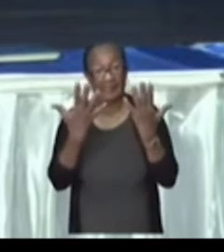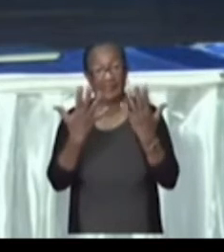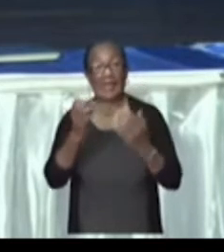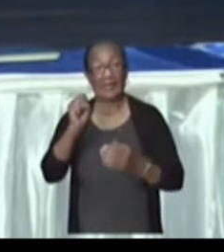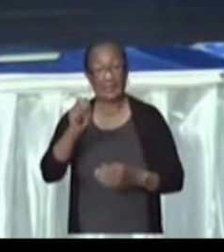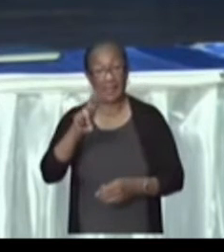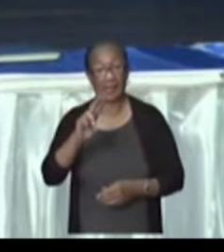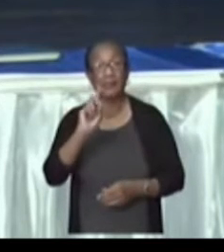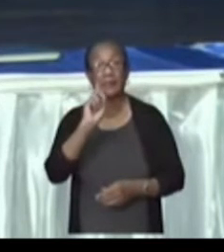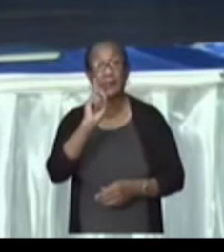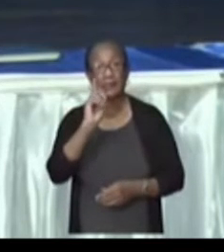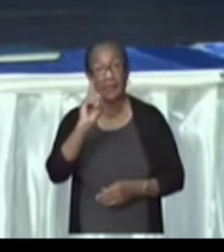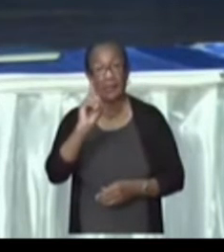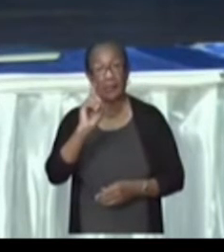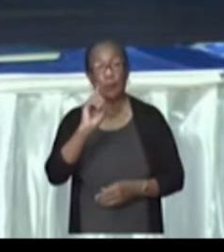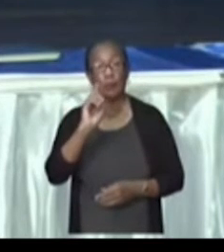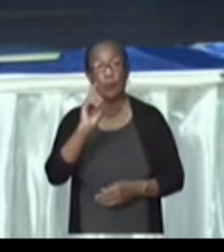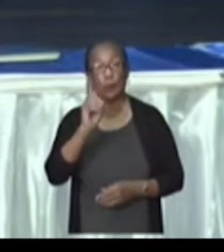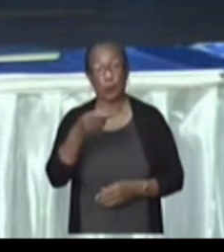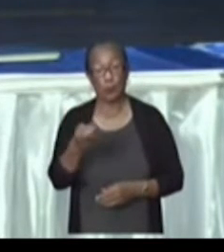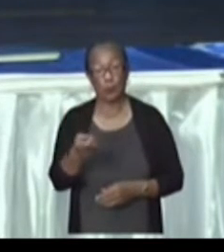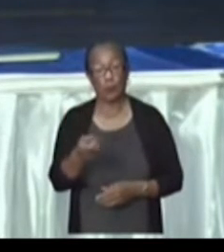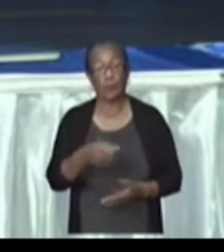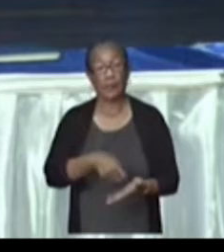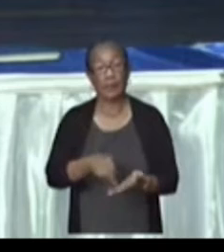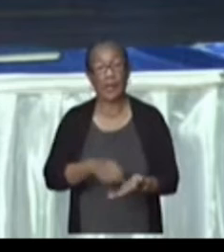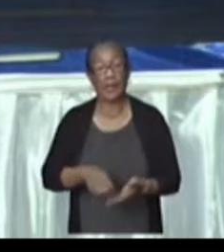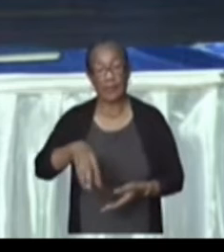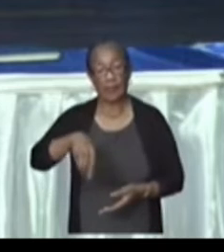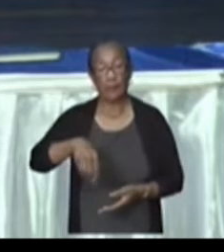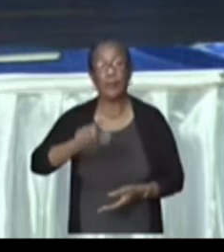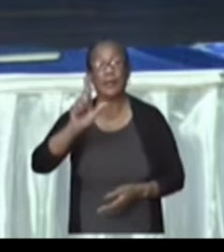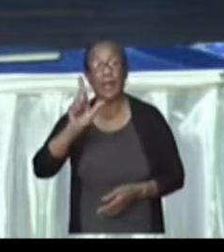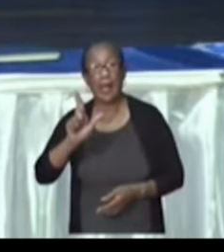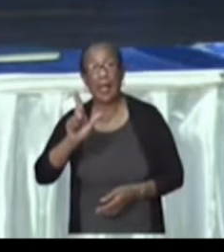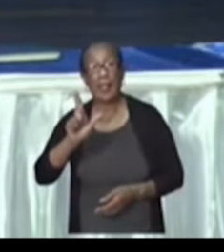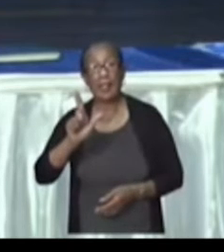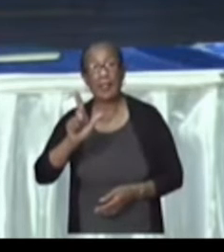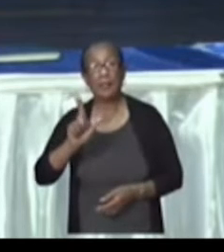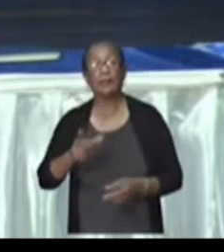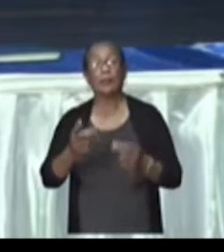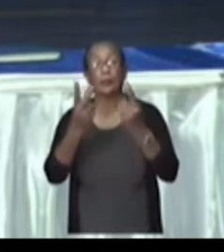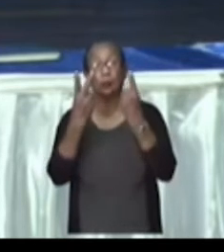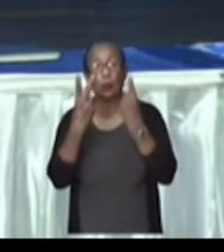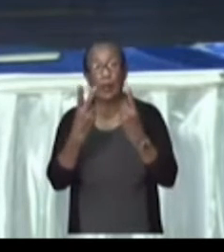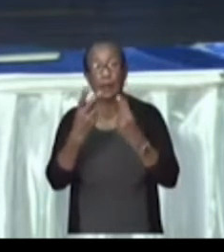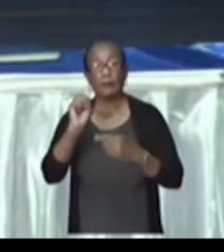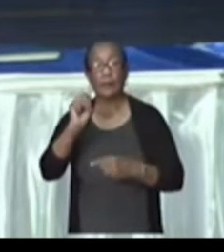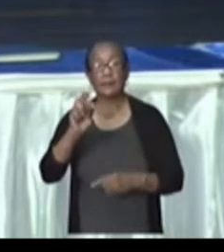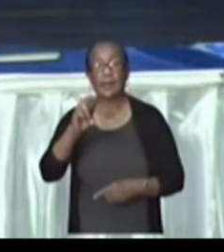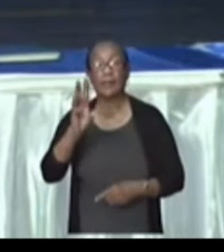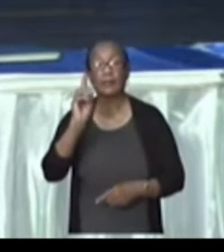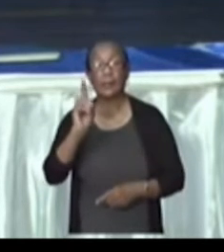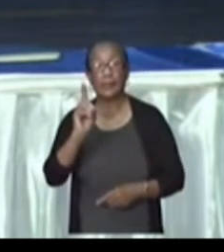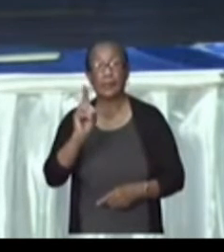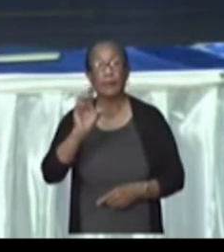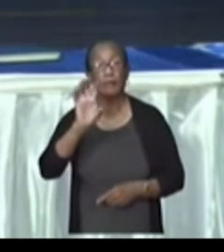en PL gaan we richting 12 SRD 50.